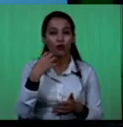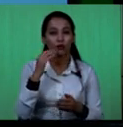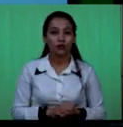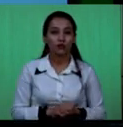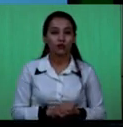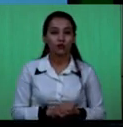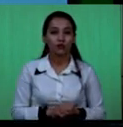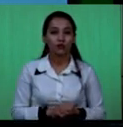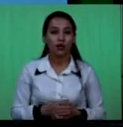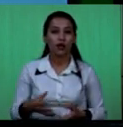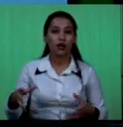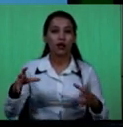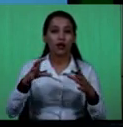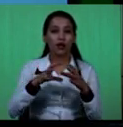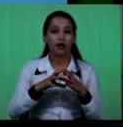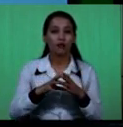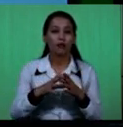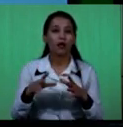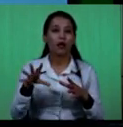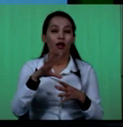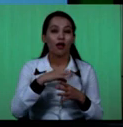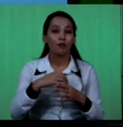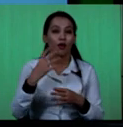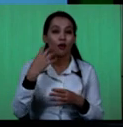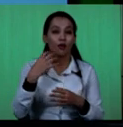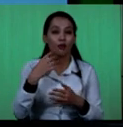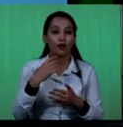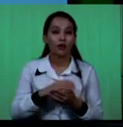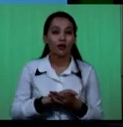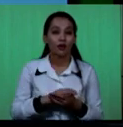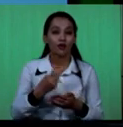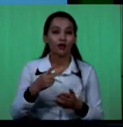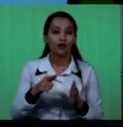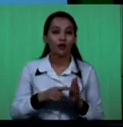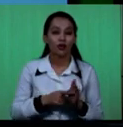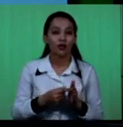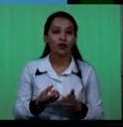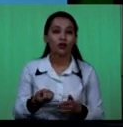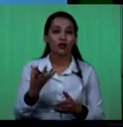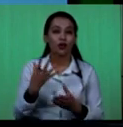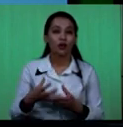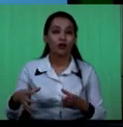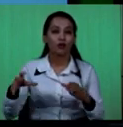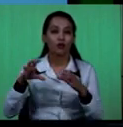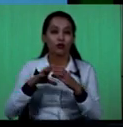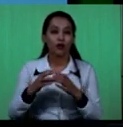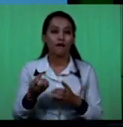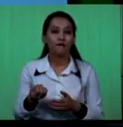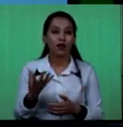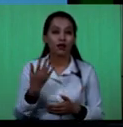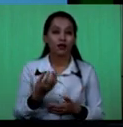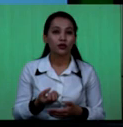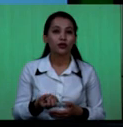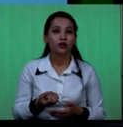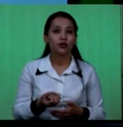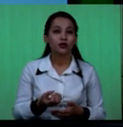solindi. Hamma olmalar soni 27 ta bo'lsa, nechta xaltacha va nechta qutiga